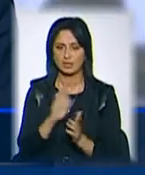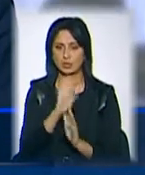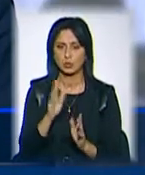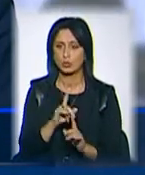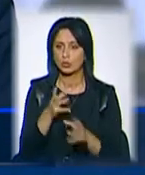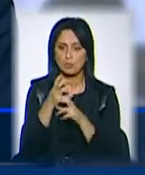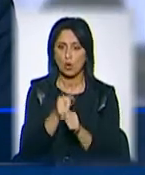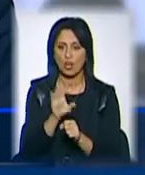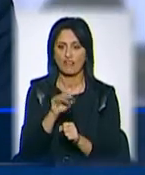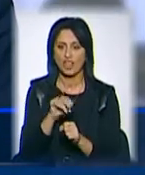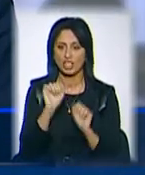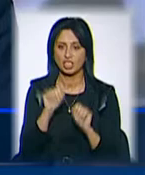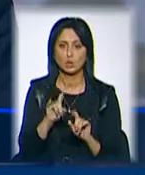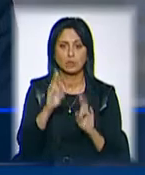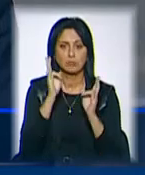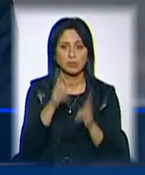იმისთვის, რომ უმოკლეს ვადაში შეძლონ